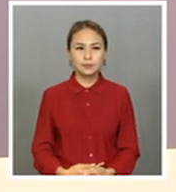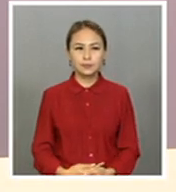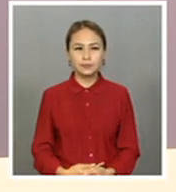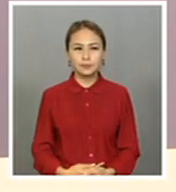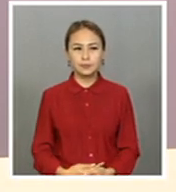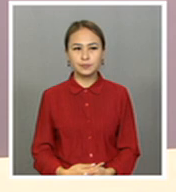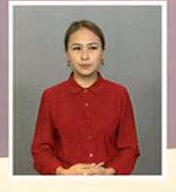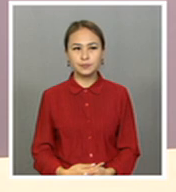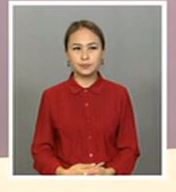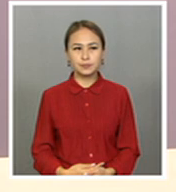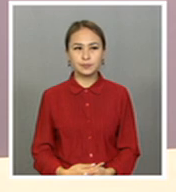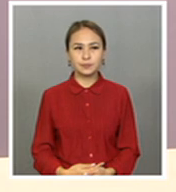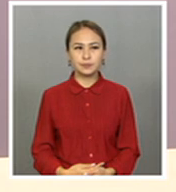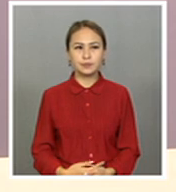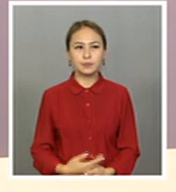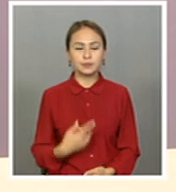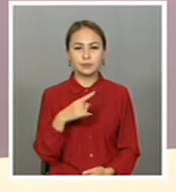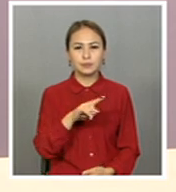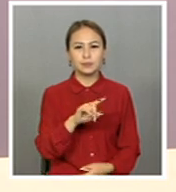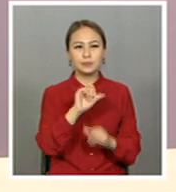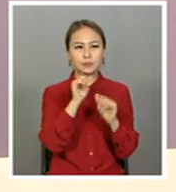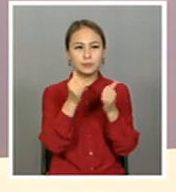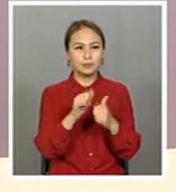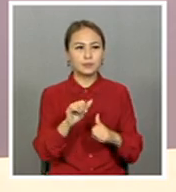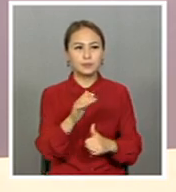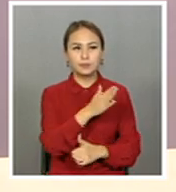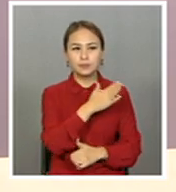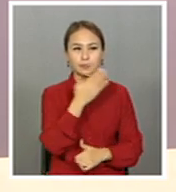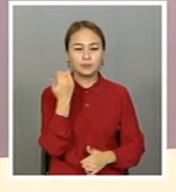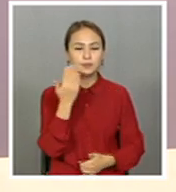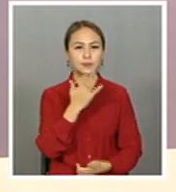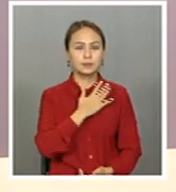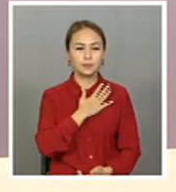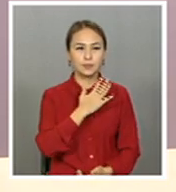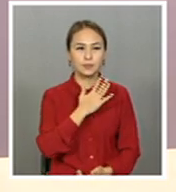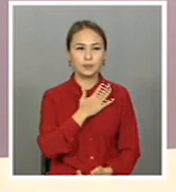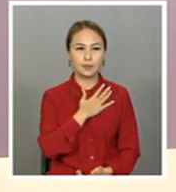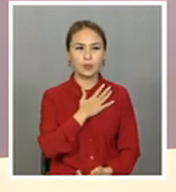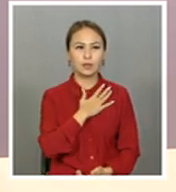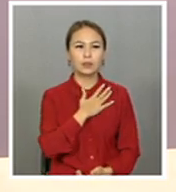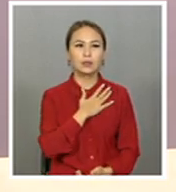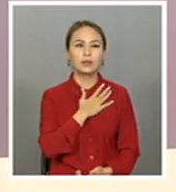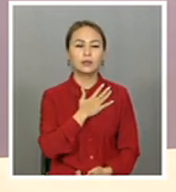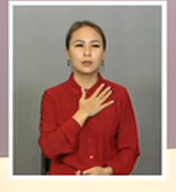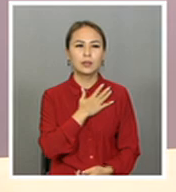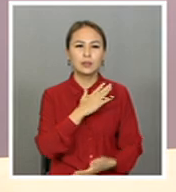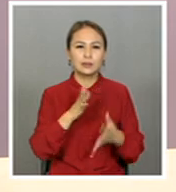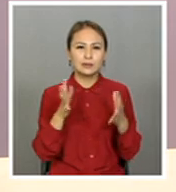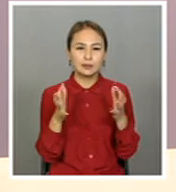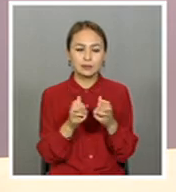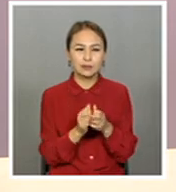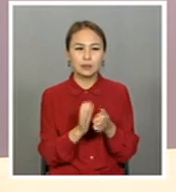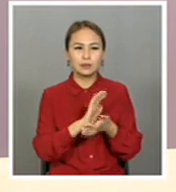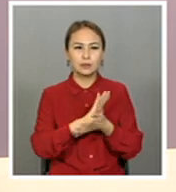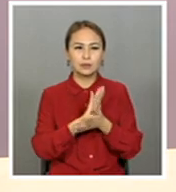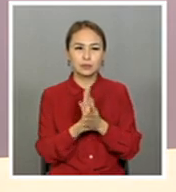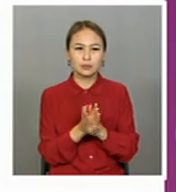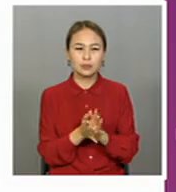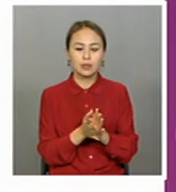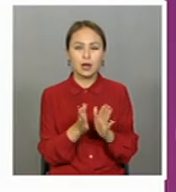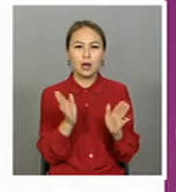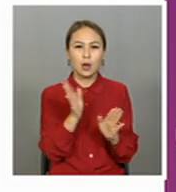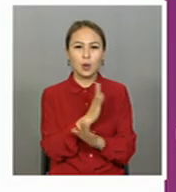Ауаның пішіні жоқ, ауа серпіледі, сығылады,